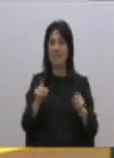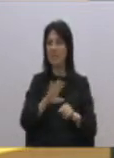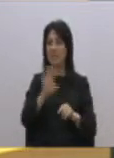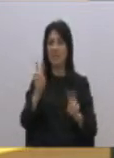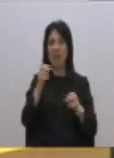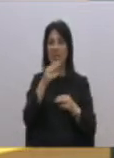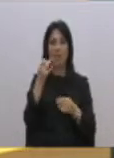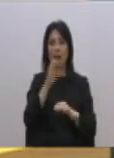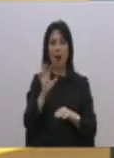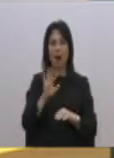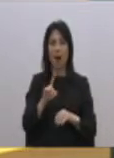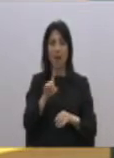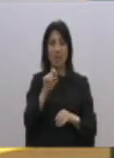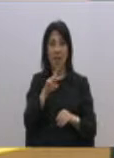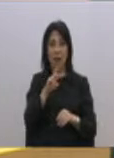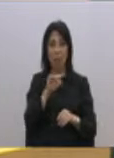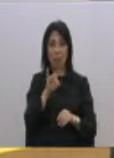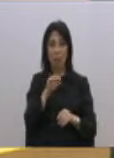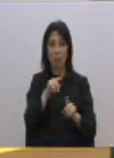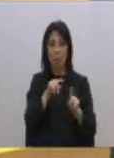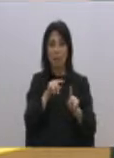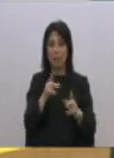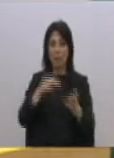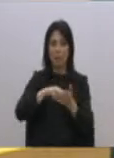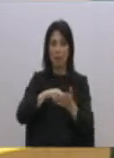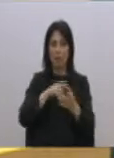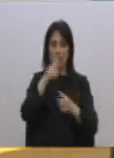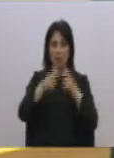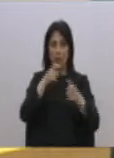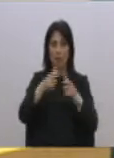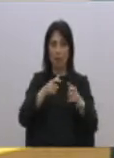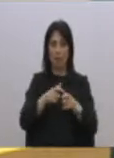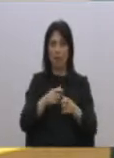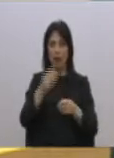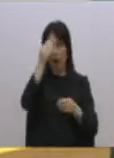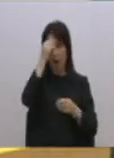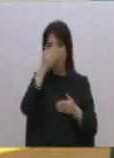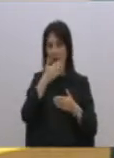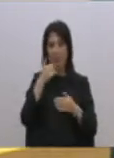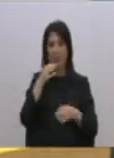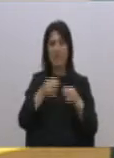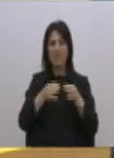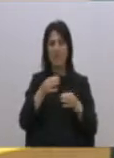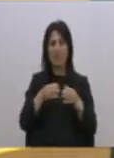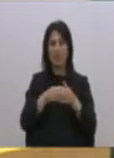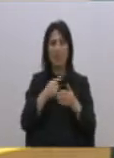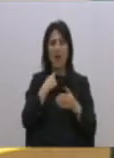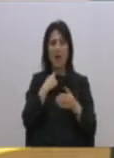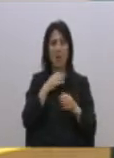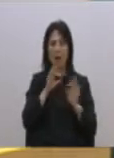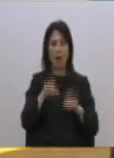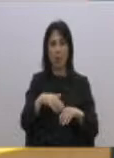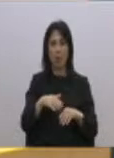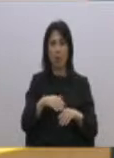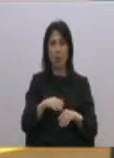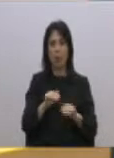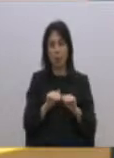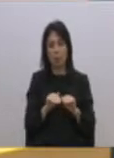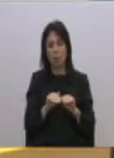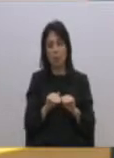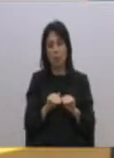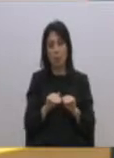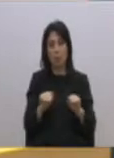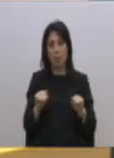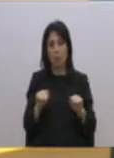თემა არ აინტერესებდა. Აზრი არ ქონდა, პოზიცია არ ქონდა. სასამართლო კორპუსის ხმას ის არ აჟღერებდა. დუმარე ბიჭდა,